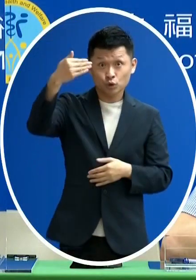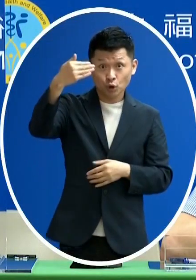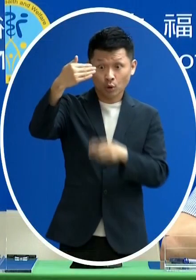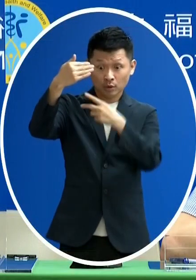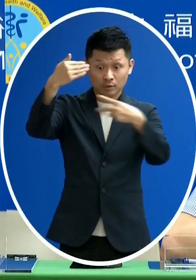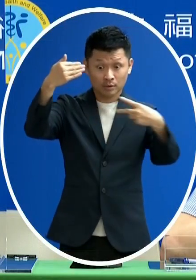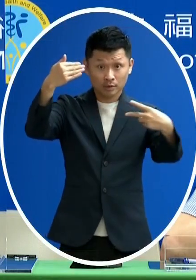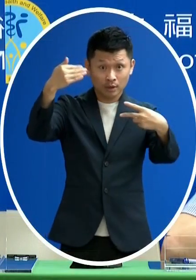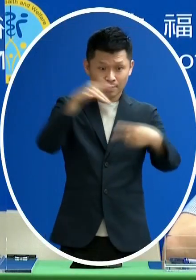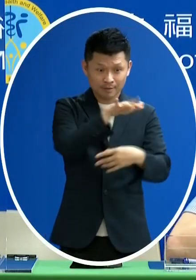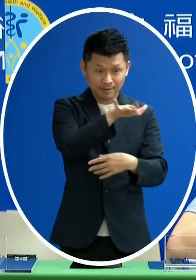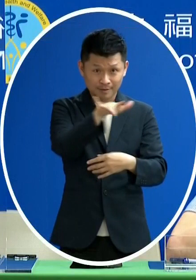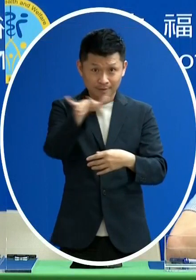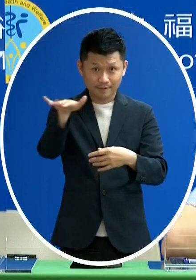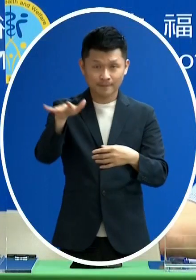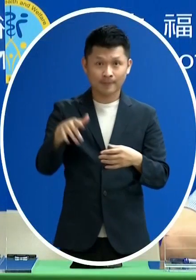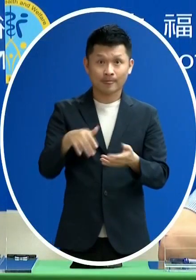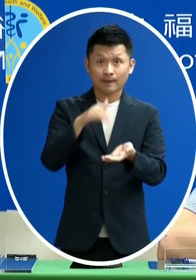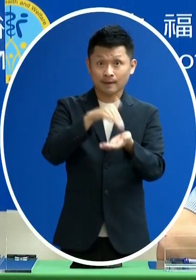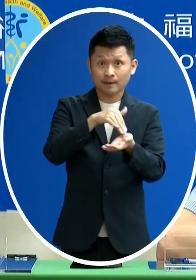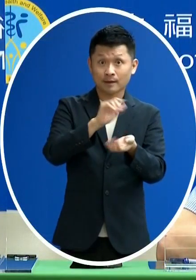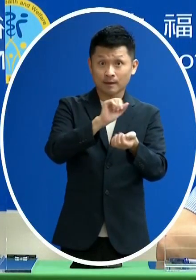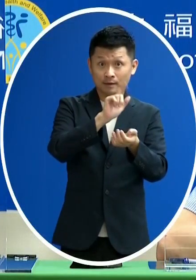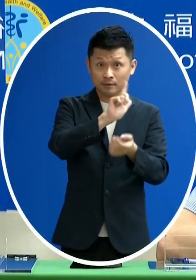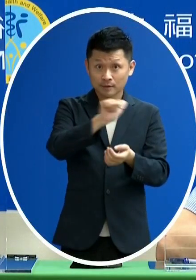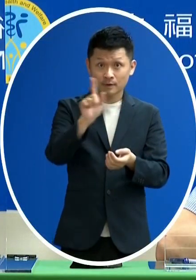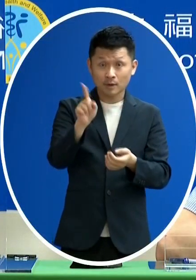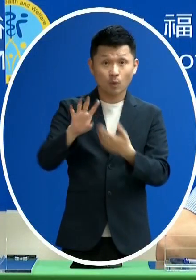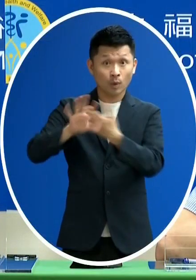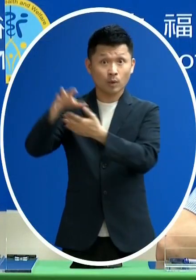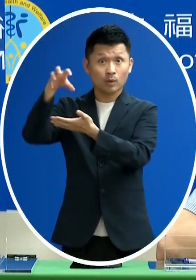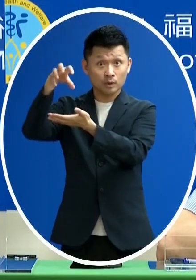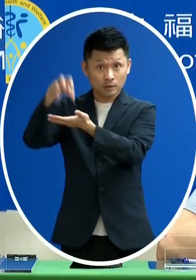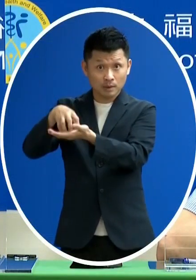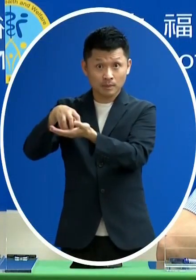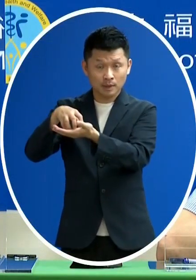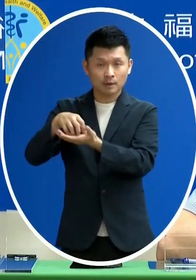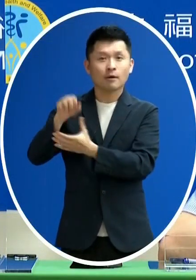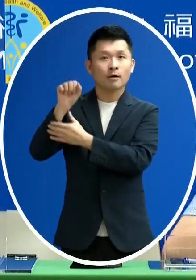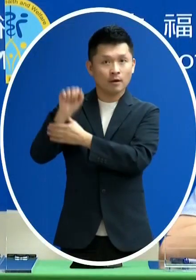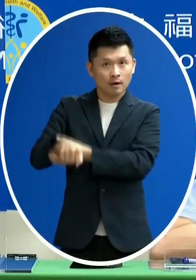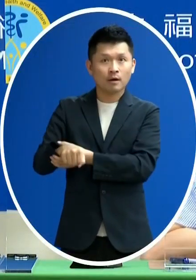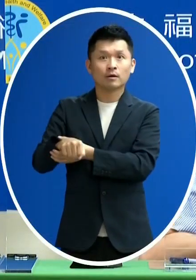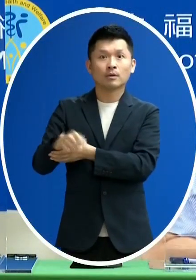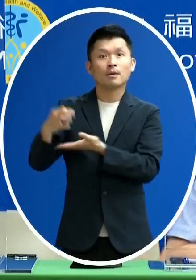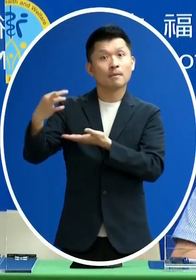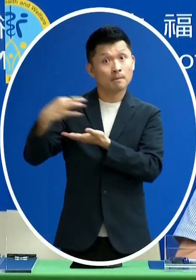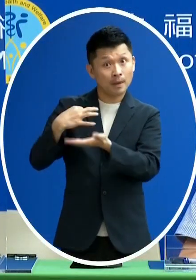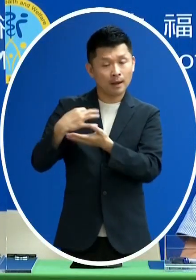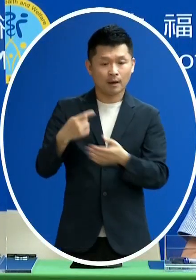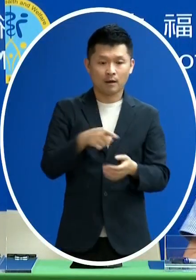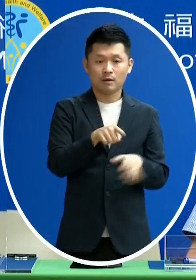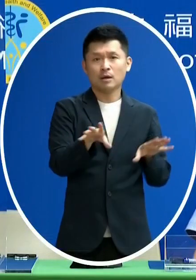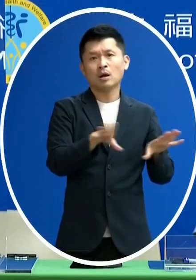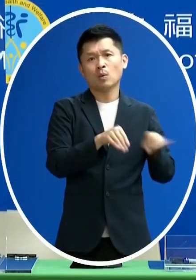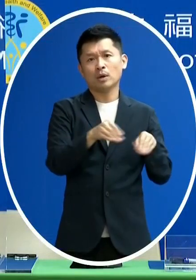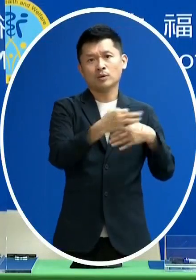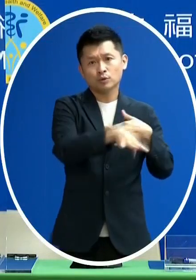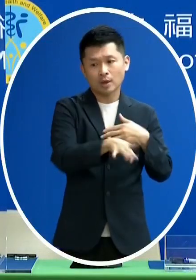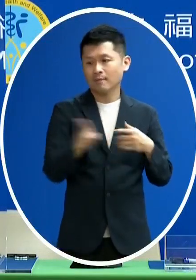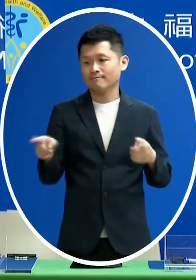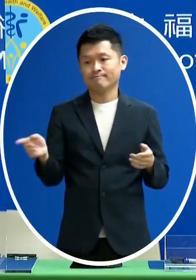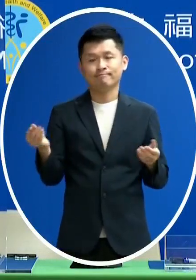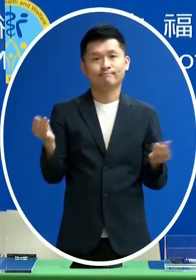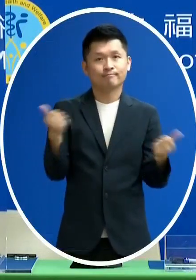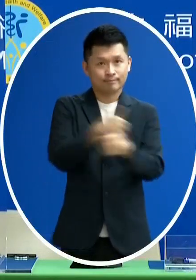第二项，得以医疗器材之国外政府核准制造销售证明来替代这些文件。